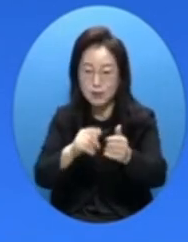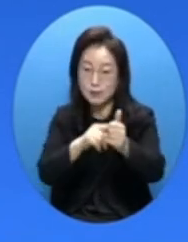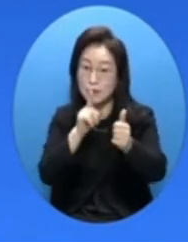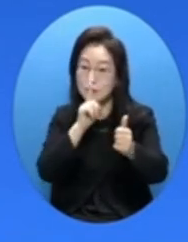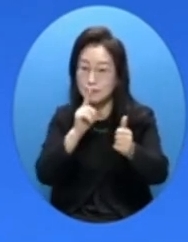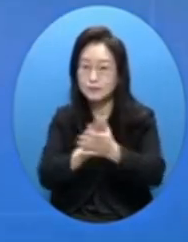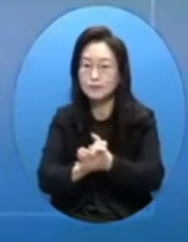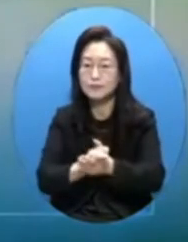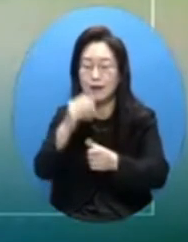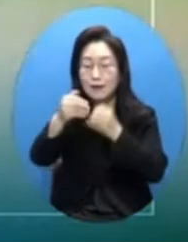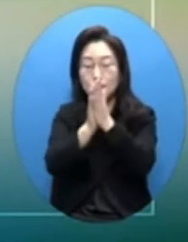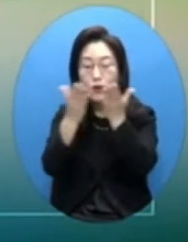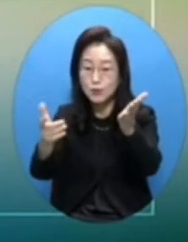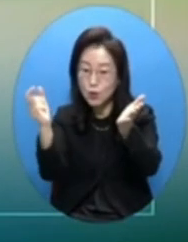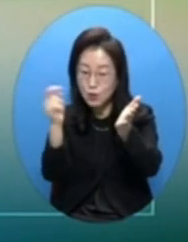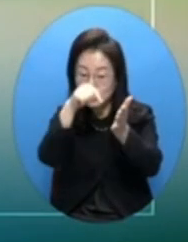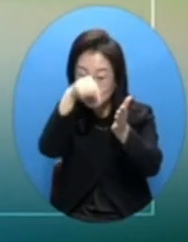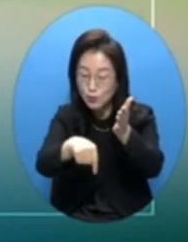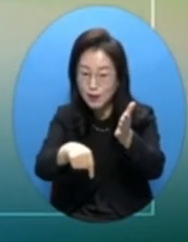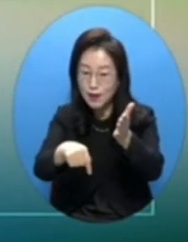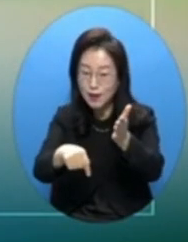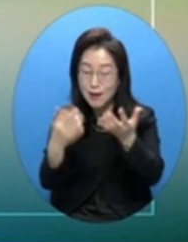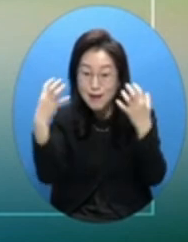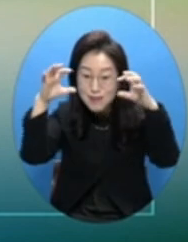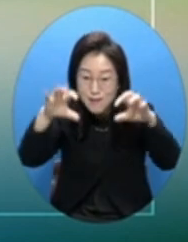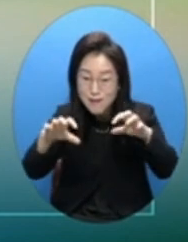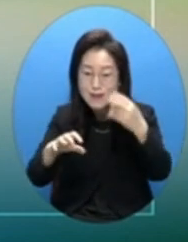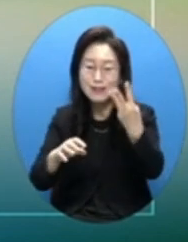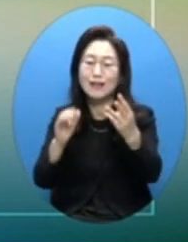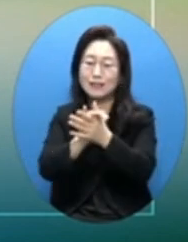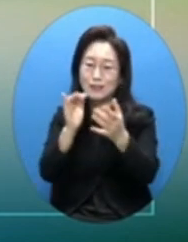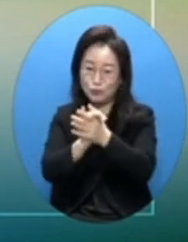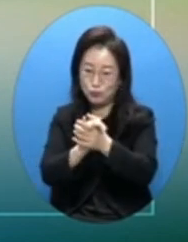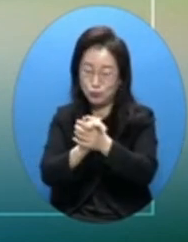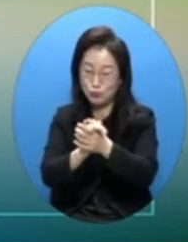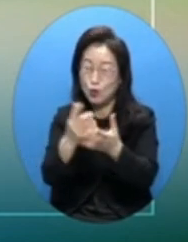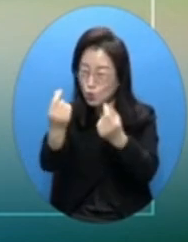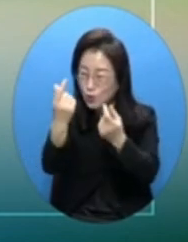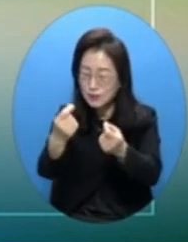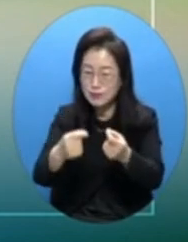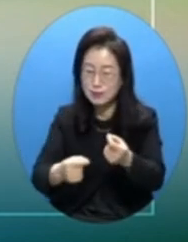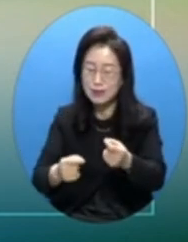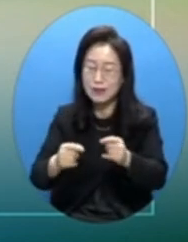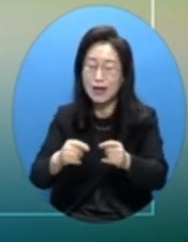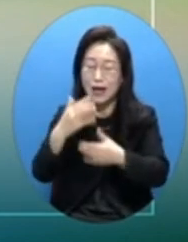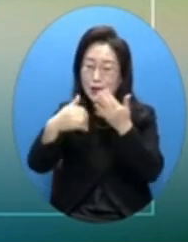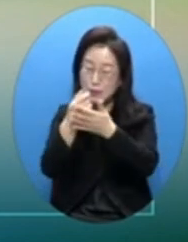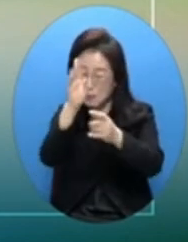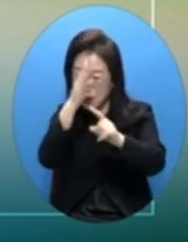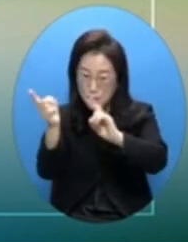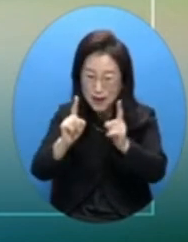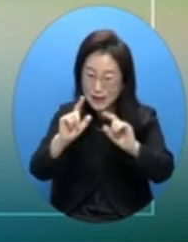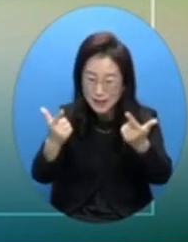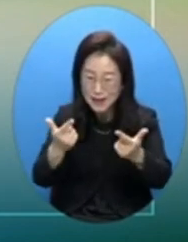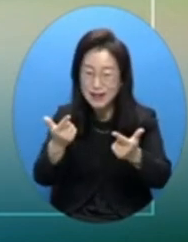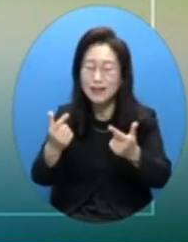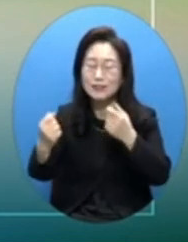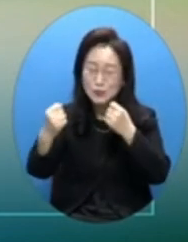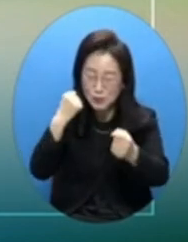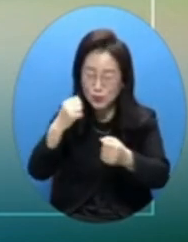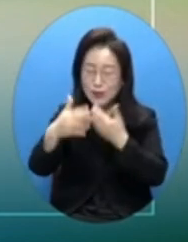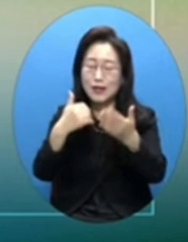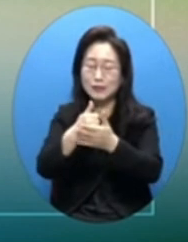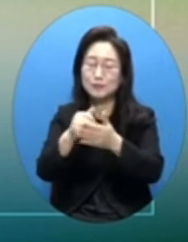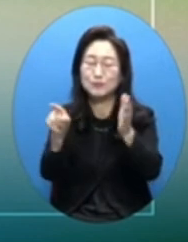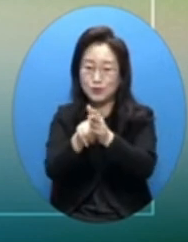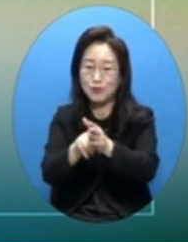고백합니다. 성경 속 다니엘과 새 친구의 그 일이 아니하실지라도란 고백이 제 고백이며 삶의 원동력이에요.